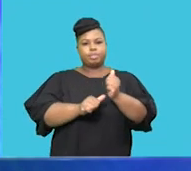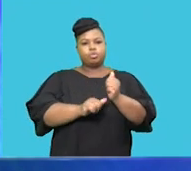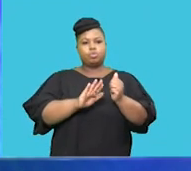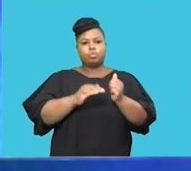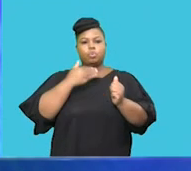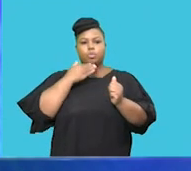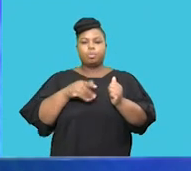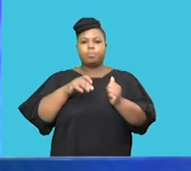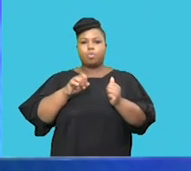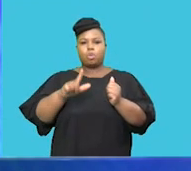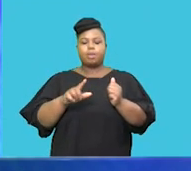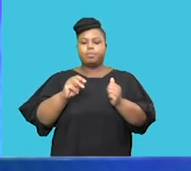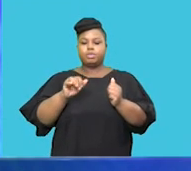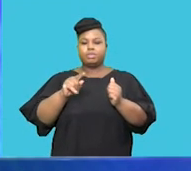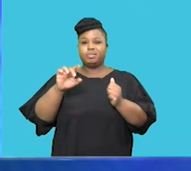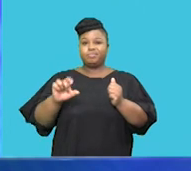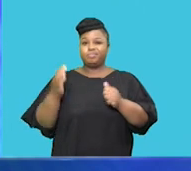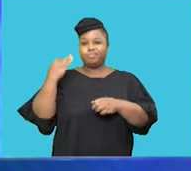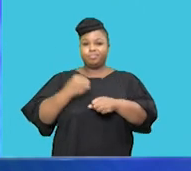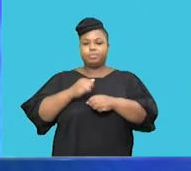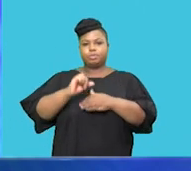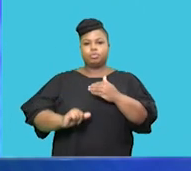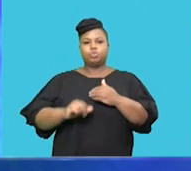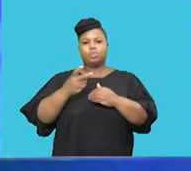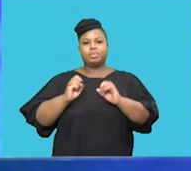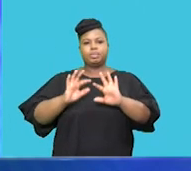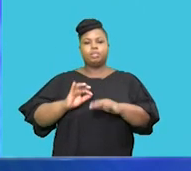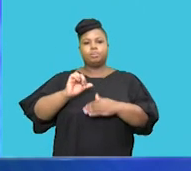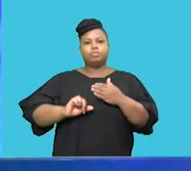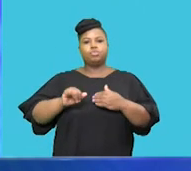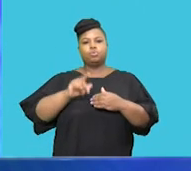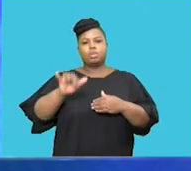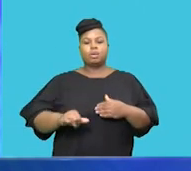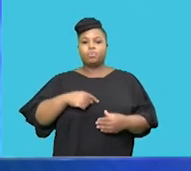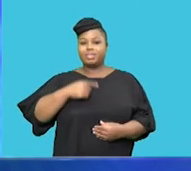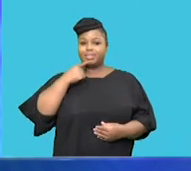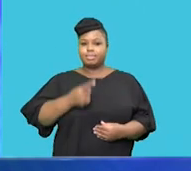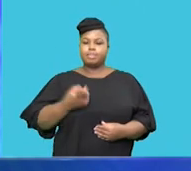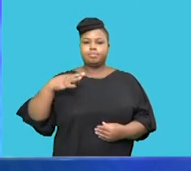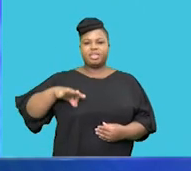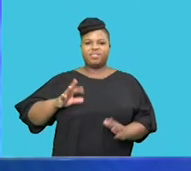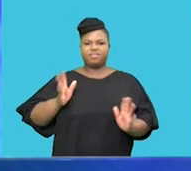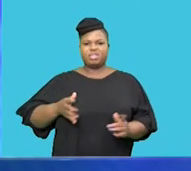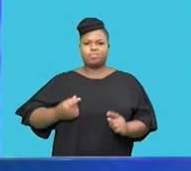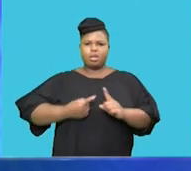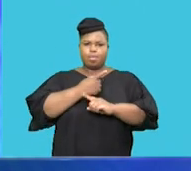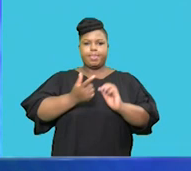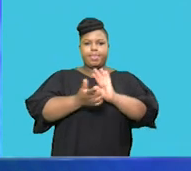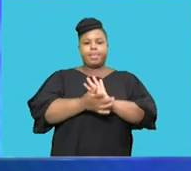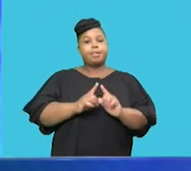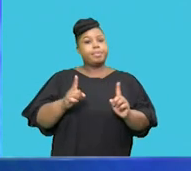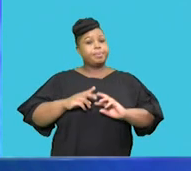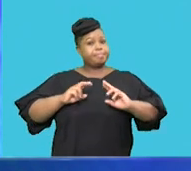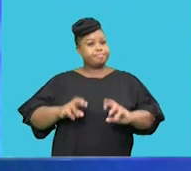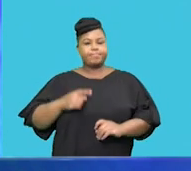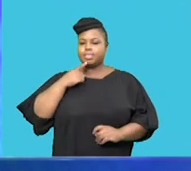uPaul Mashatile ngoJulayi ka-2010 emva kweengxelo zamajelo eendaba zokuba uNonkwelo uye waxhamla ngokungafanelekanga. Uphando